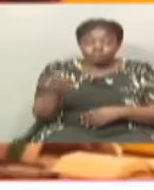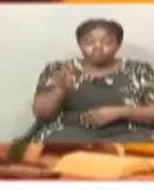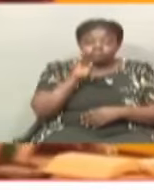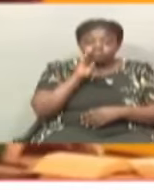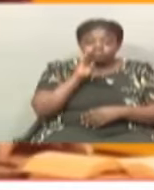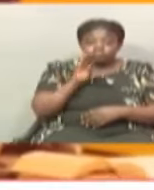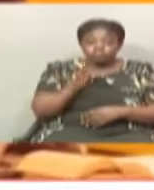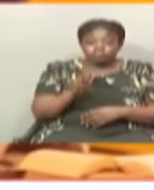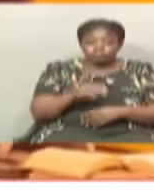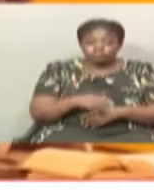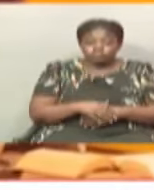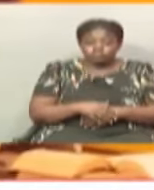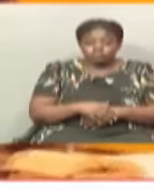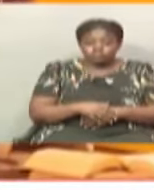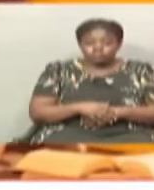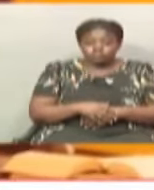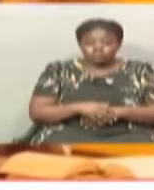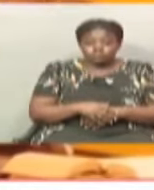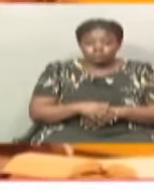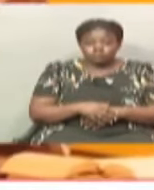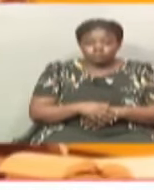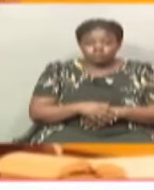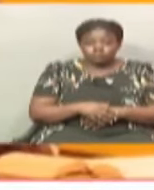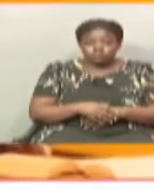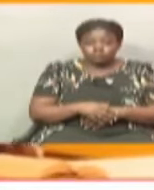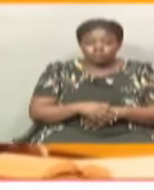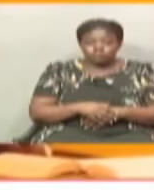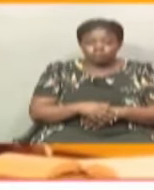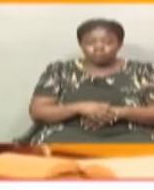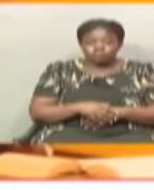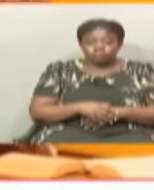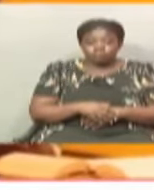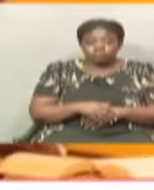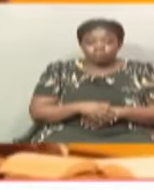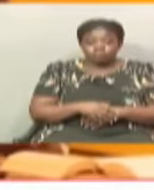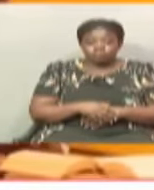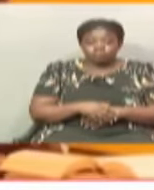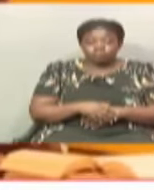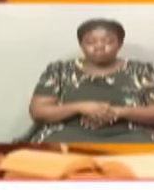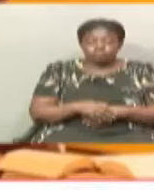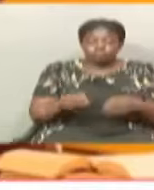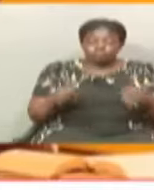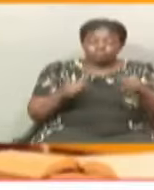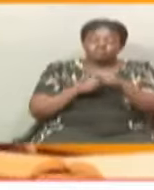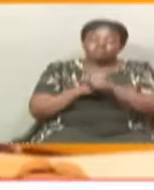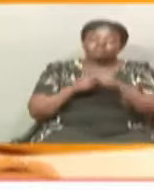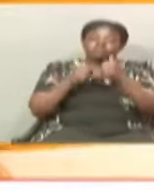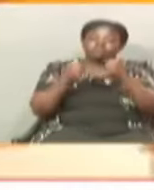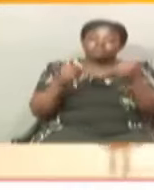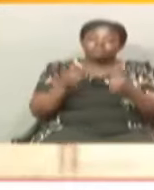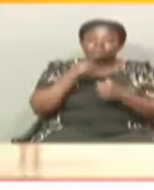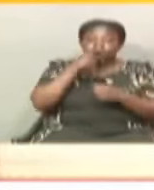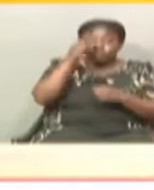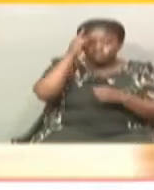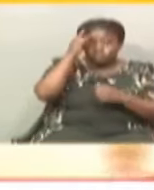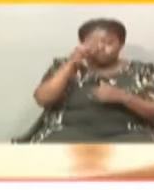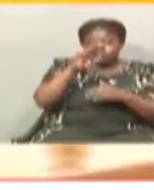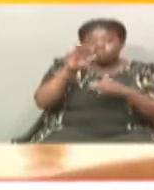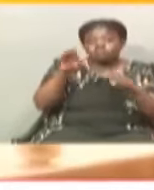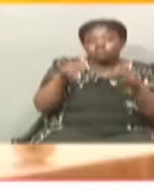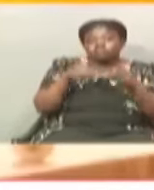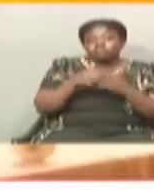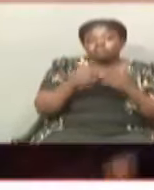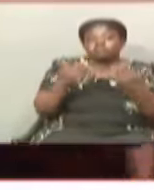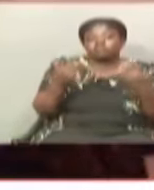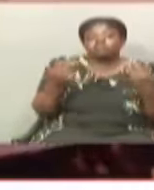kuba akuliko obuzibu your life pattern becomes a problem. Ama muwerere abaana bazadde bannamu bonna abatoyo